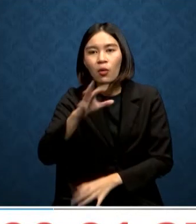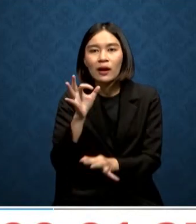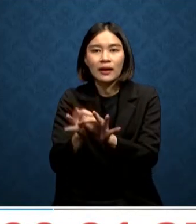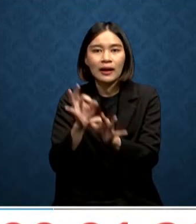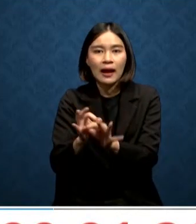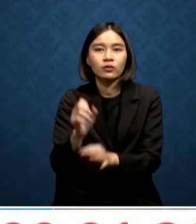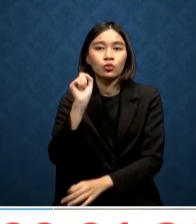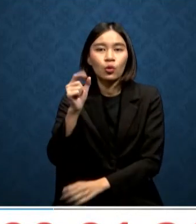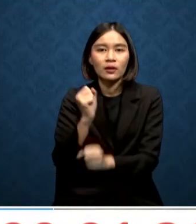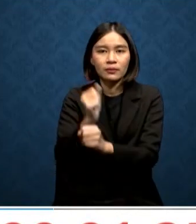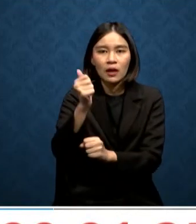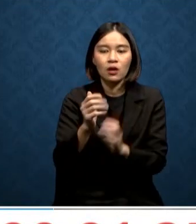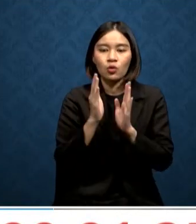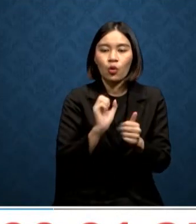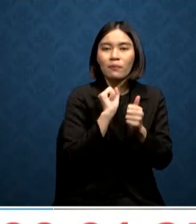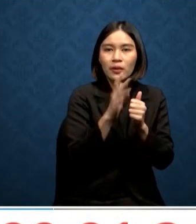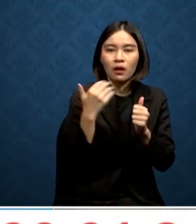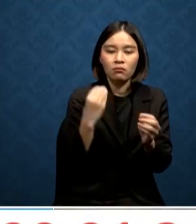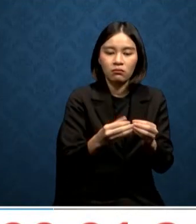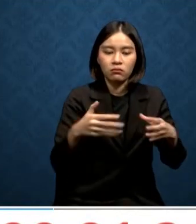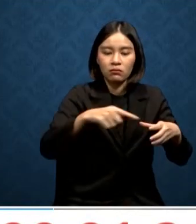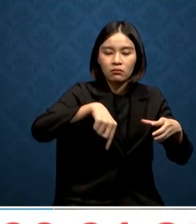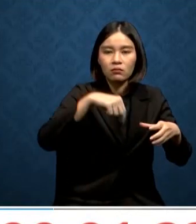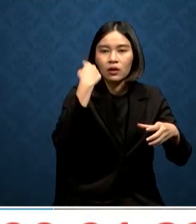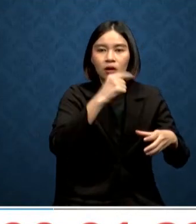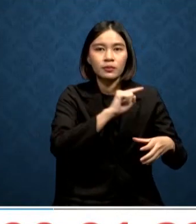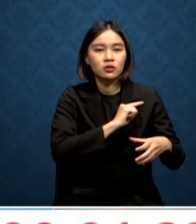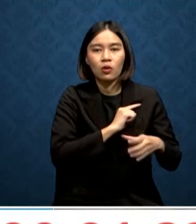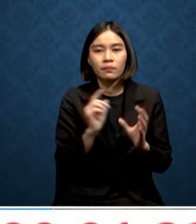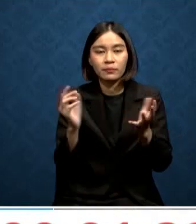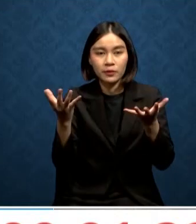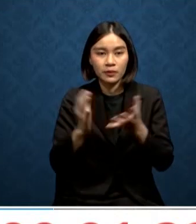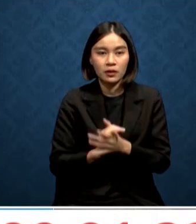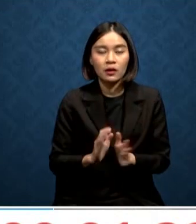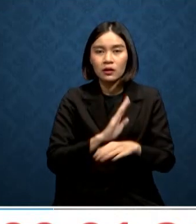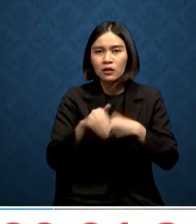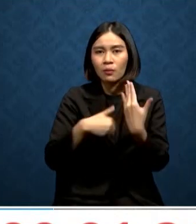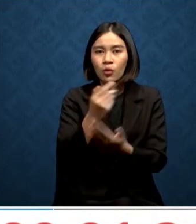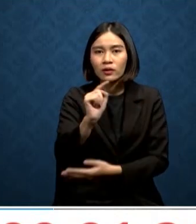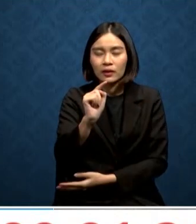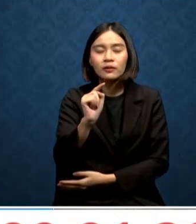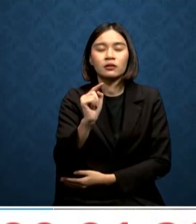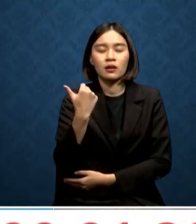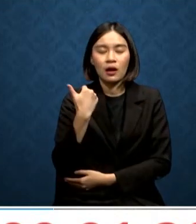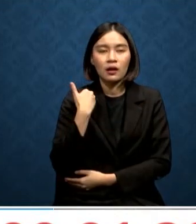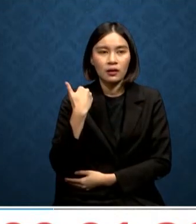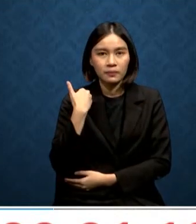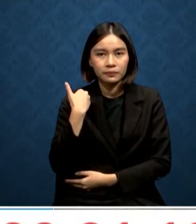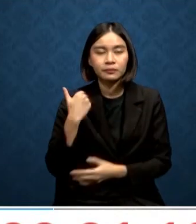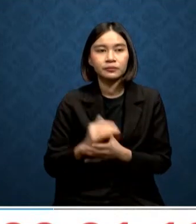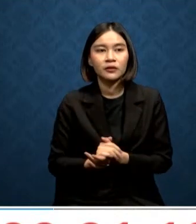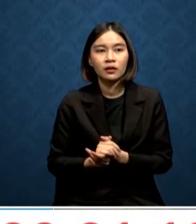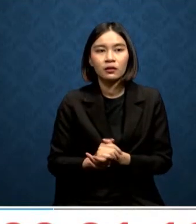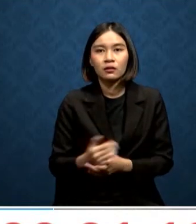ต่คนที่แจ้งไม่ทันมีเป็นจำนวนมากมายและไม่มีใครรับผิดชอบนะครับสิ่งเหล่านี้เป็นสิ่งที่เกิดขึ้น